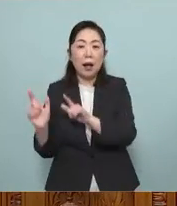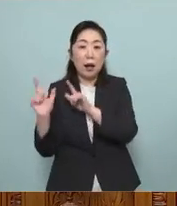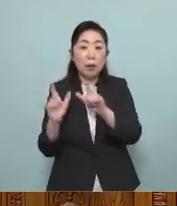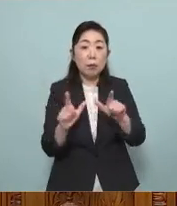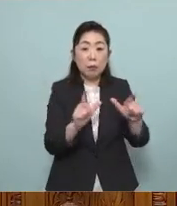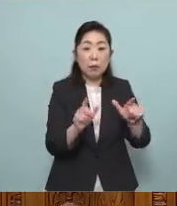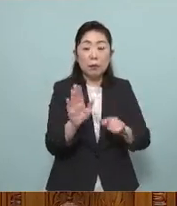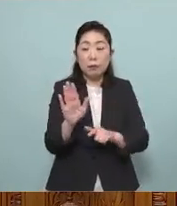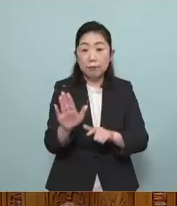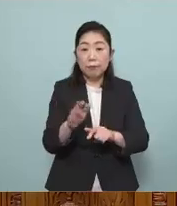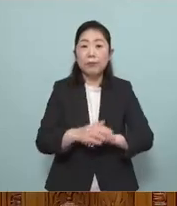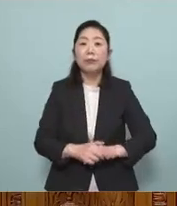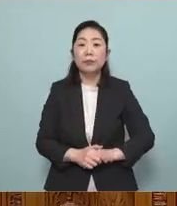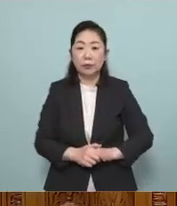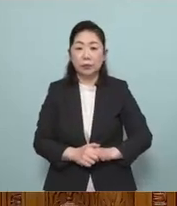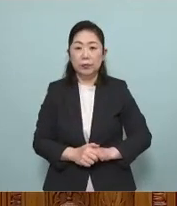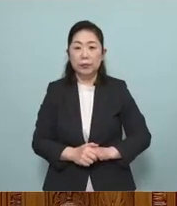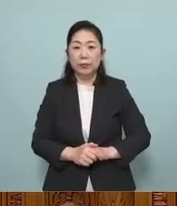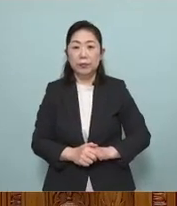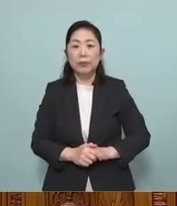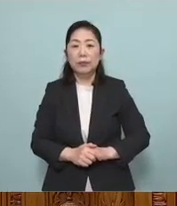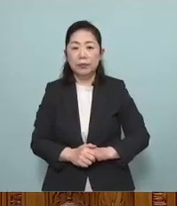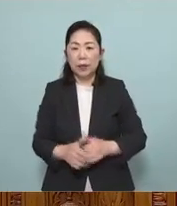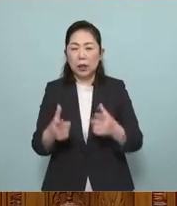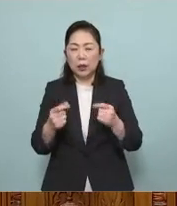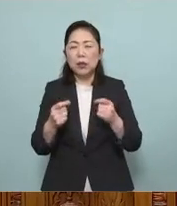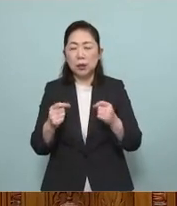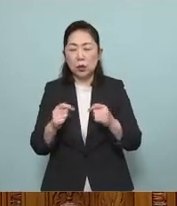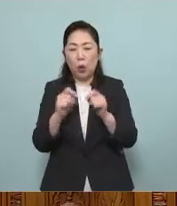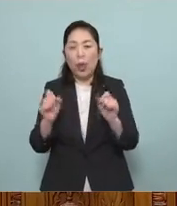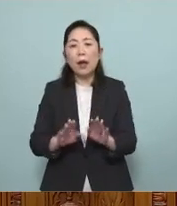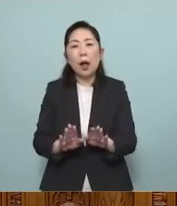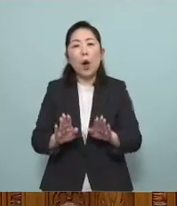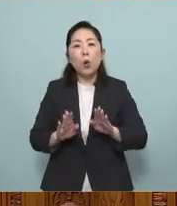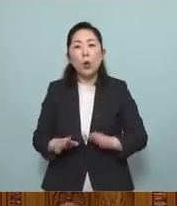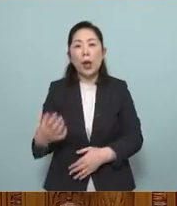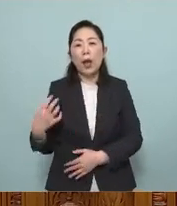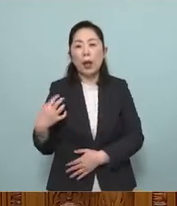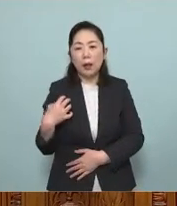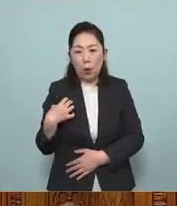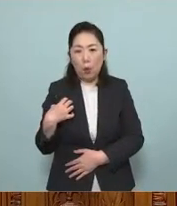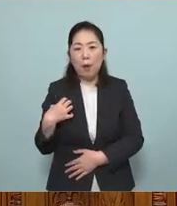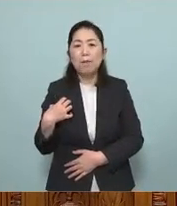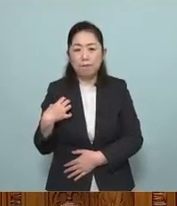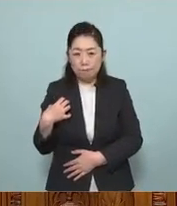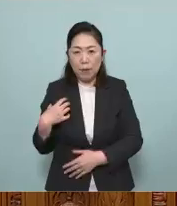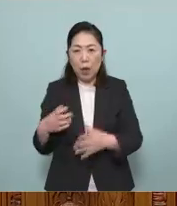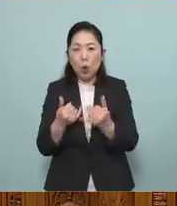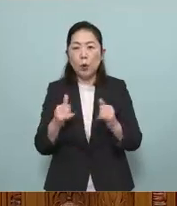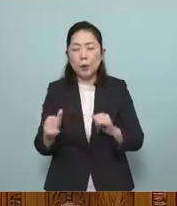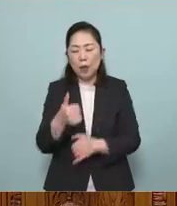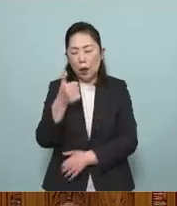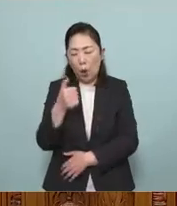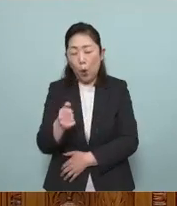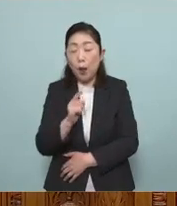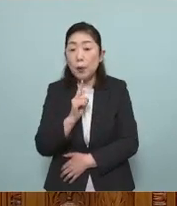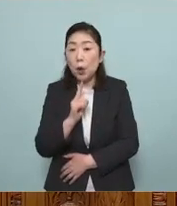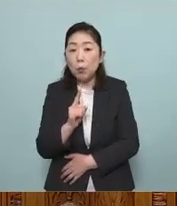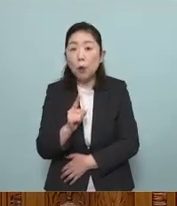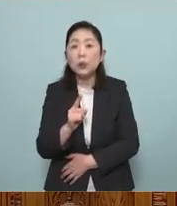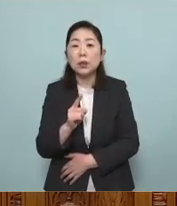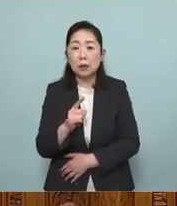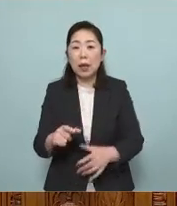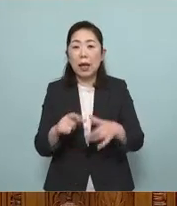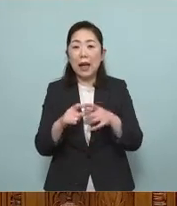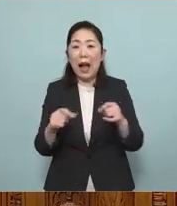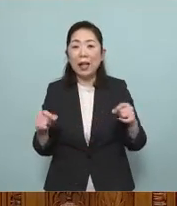ました。検証結果を真摯に受け止め、国民の皆さんにお詫びを申し上げます。関係大臣